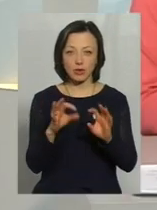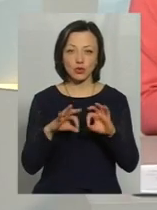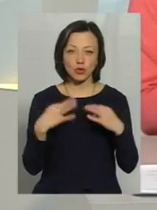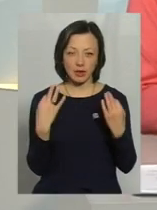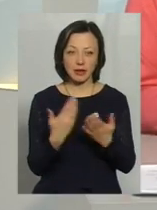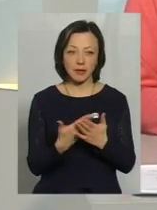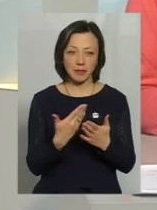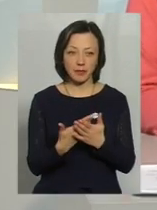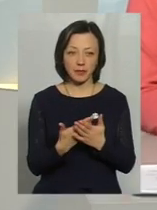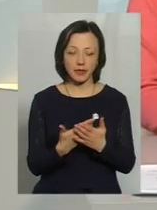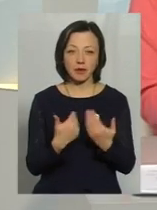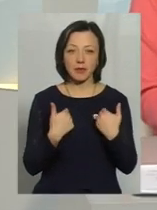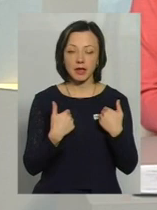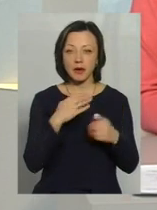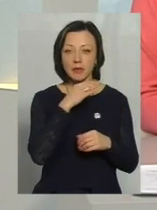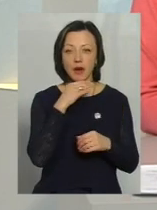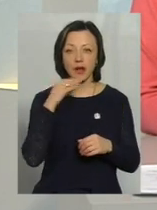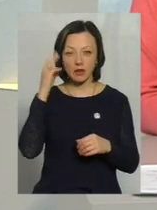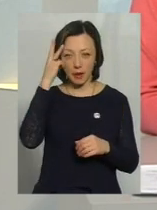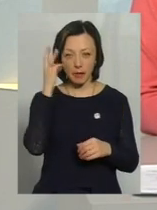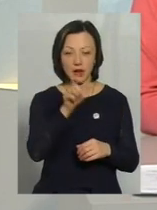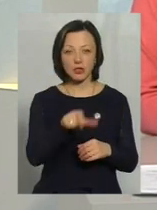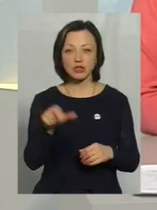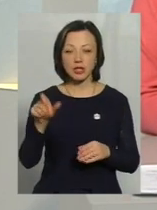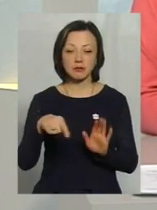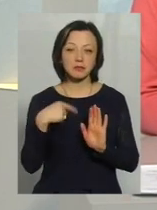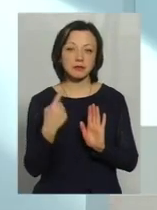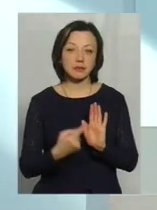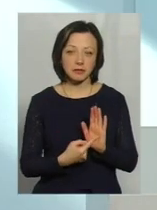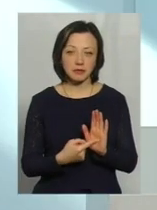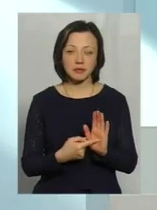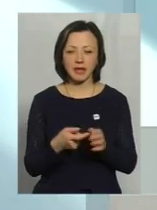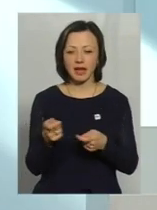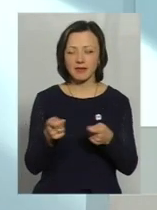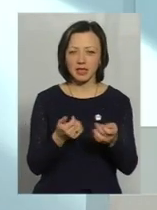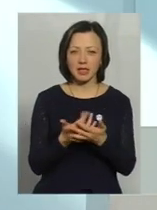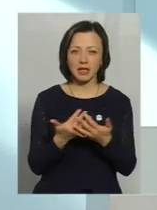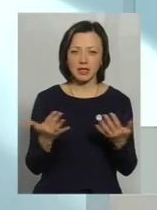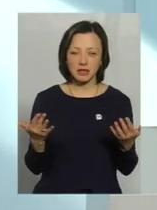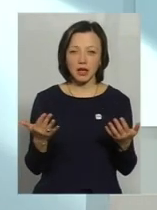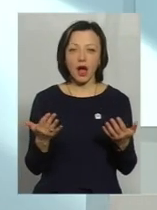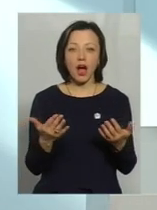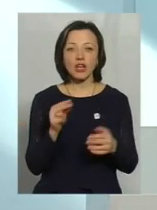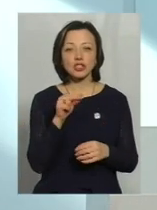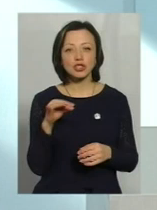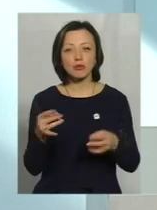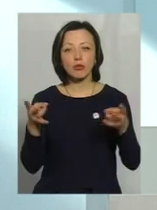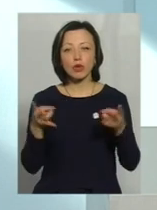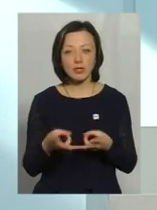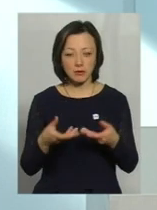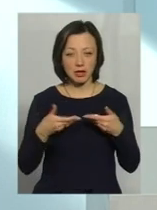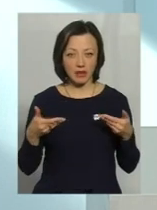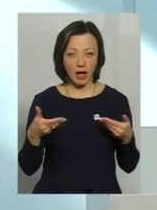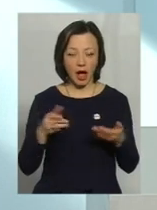наведу приклад. От мене багато хмельничан задають, і керівники інших структурних підрозділів, а чи потрібний нам